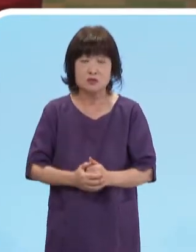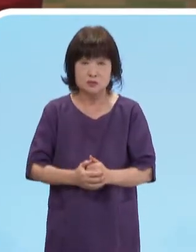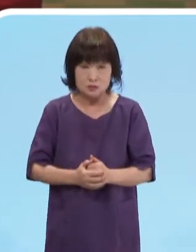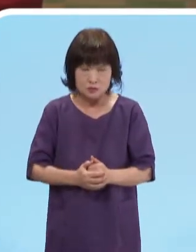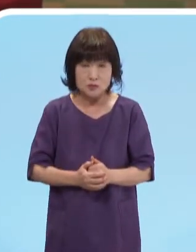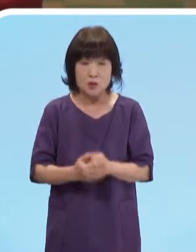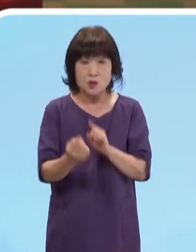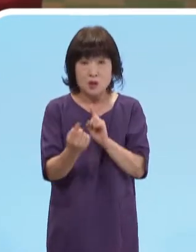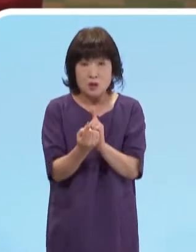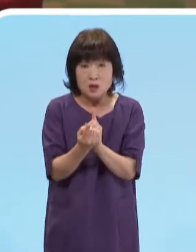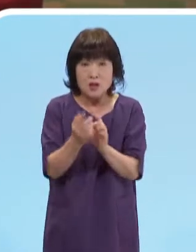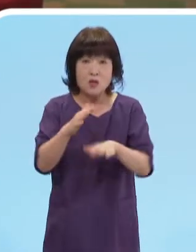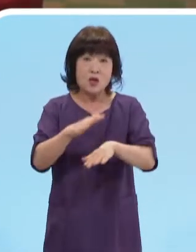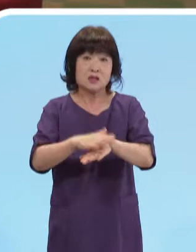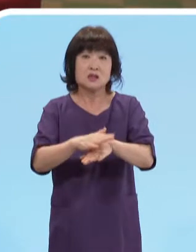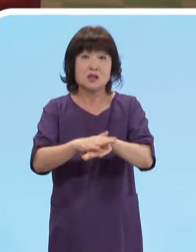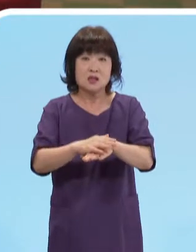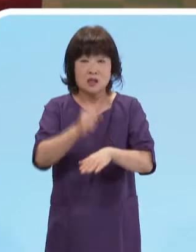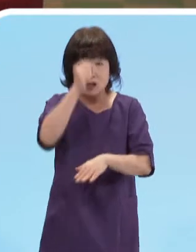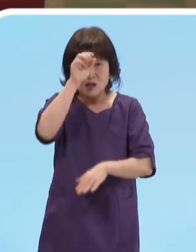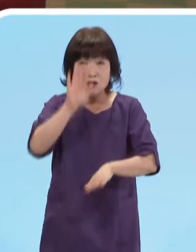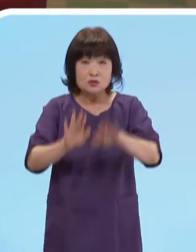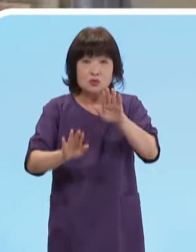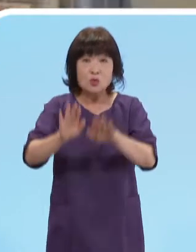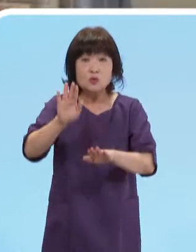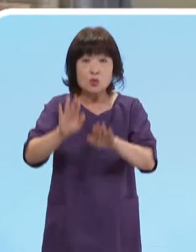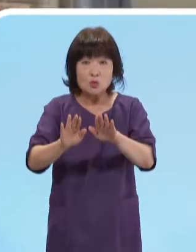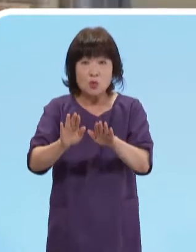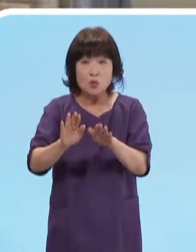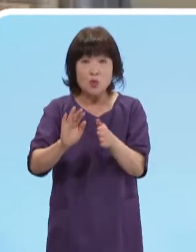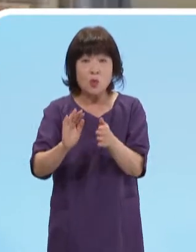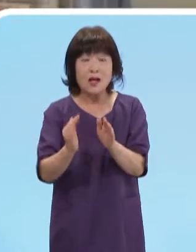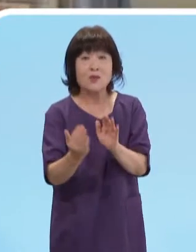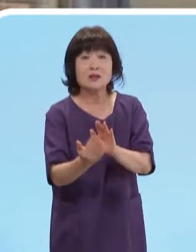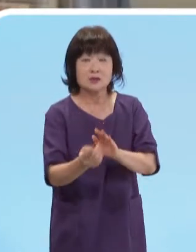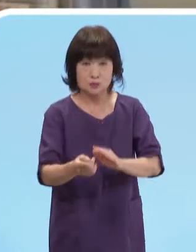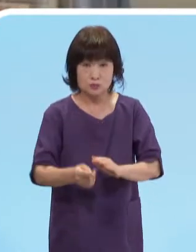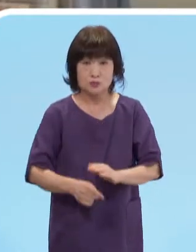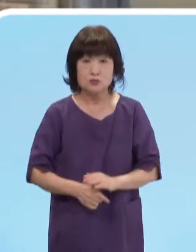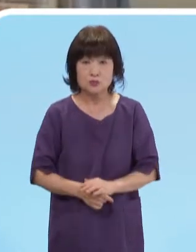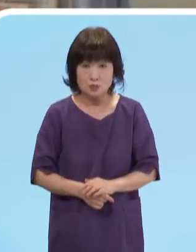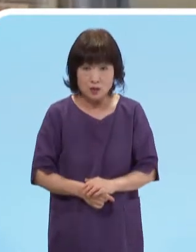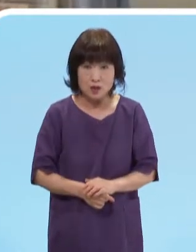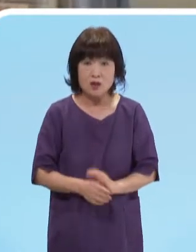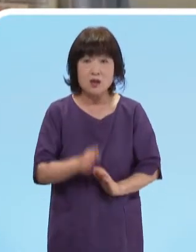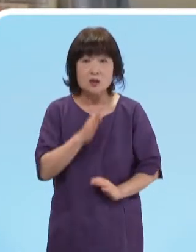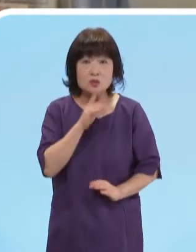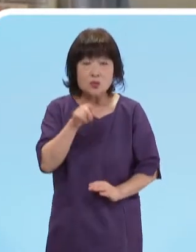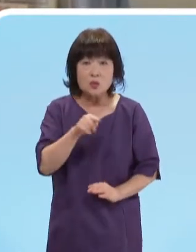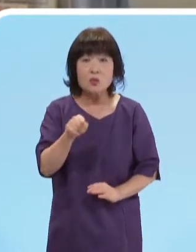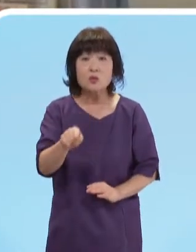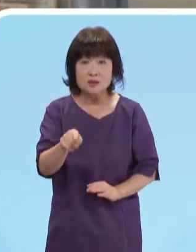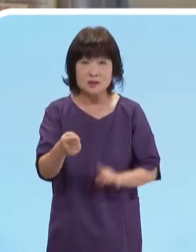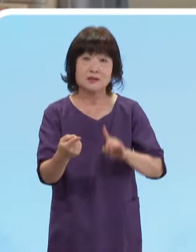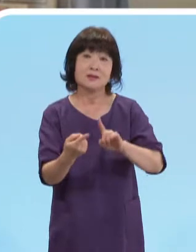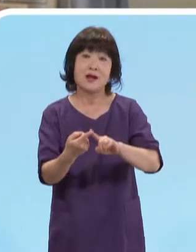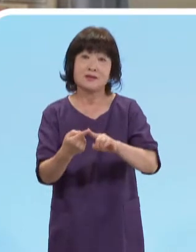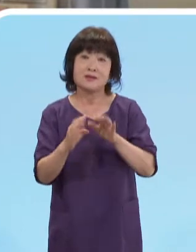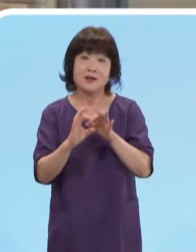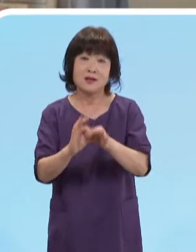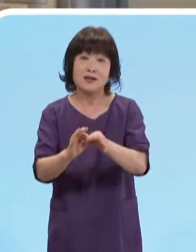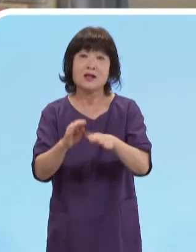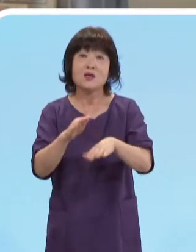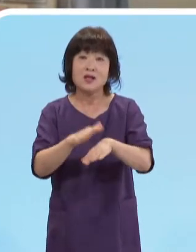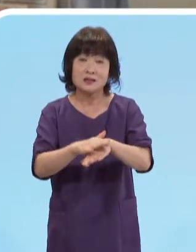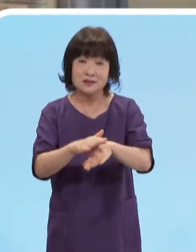方一つでやっぱり認知症の症状って変わってきますので、その方に、あった関わり方っていうことができ